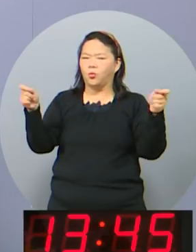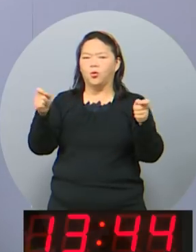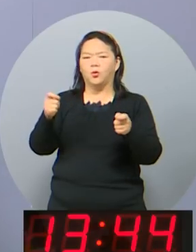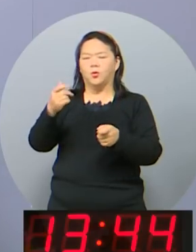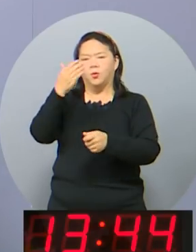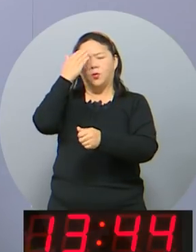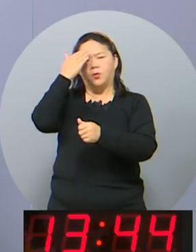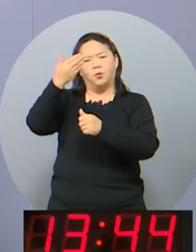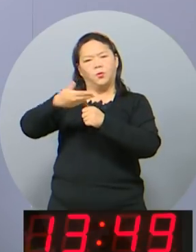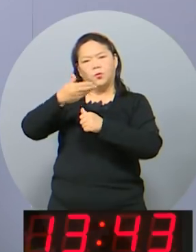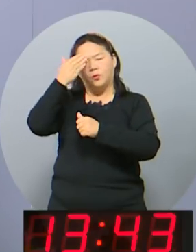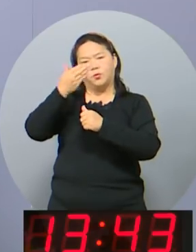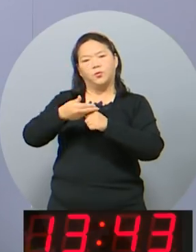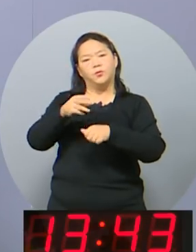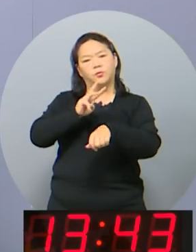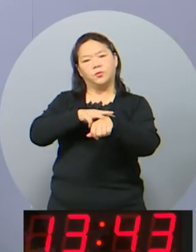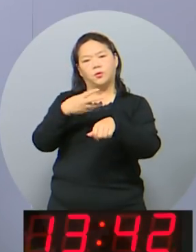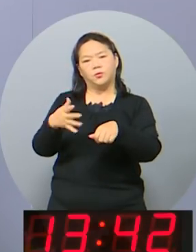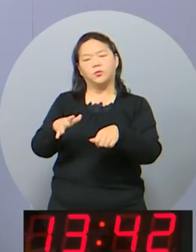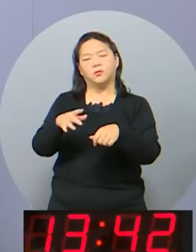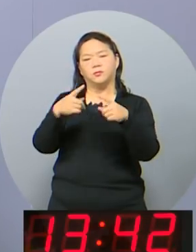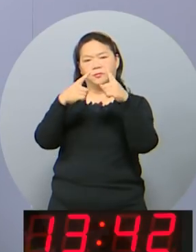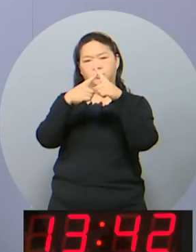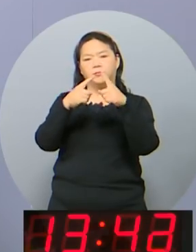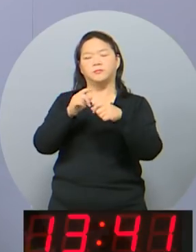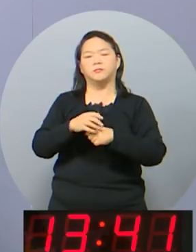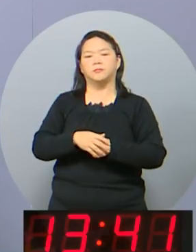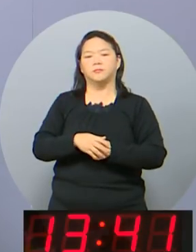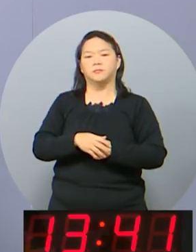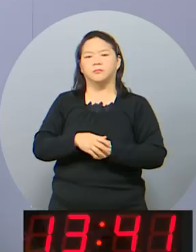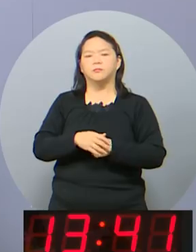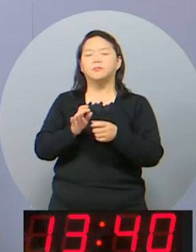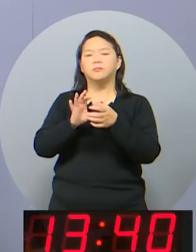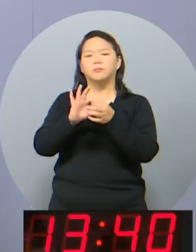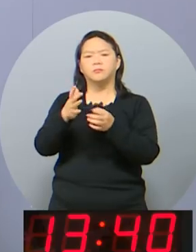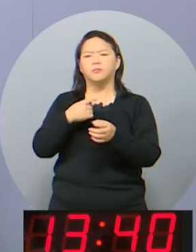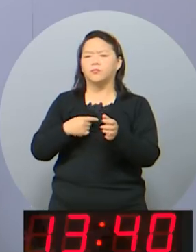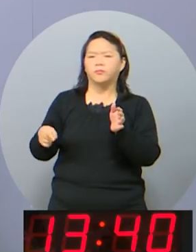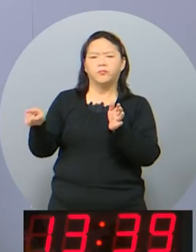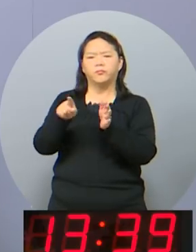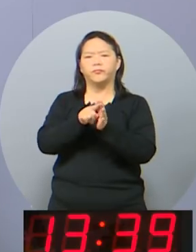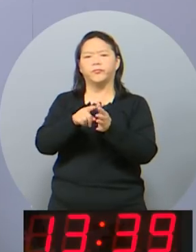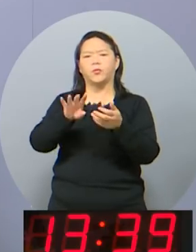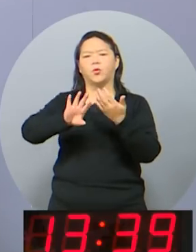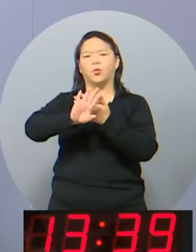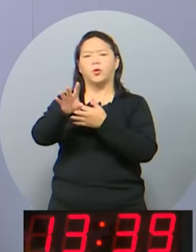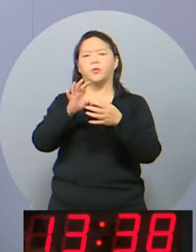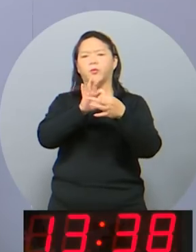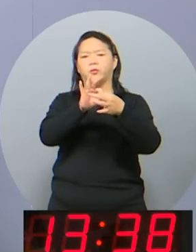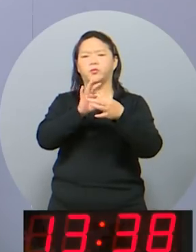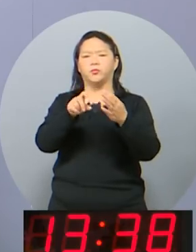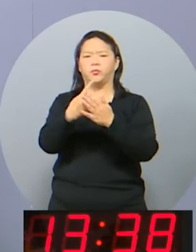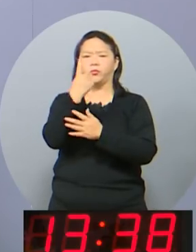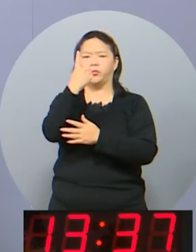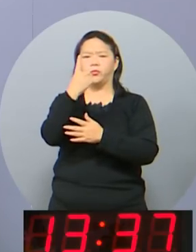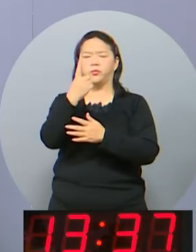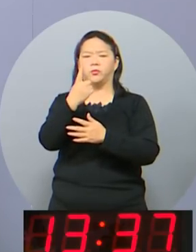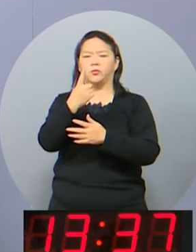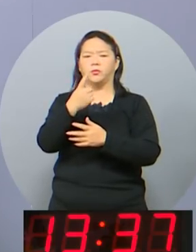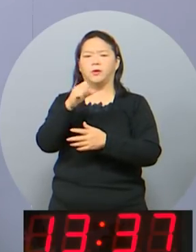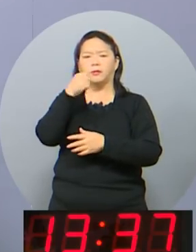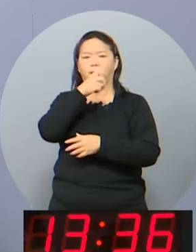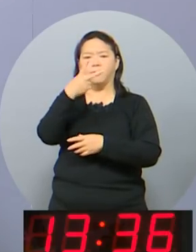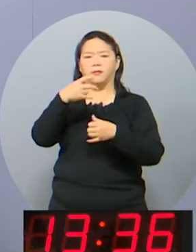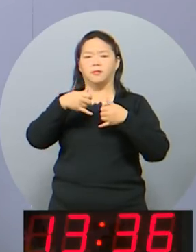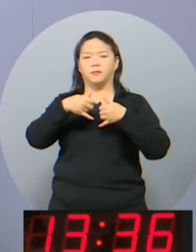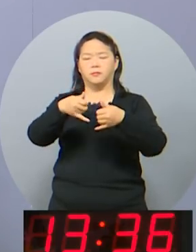困扰着我们淡水地区、北安地区的民众。为什么我们永远对外的连外交通只有一条台二线？